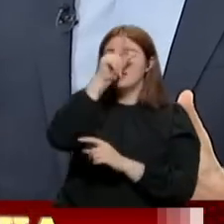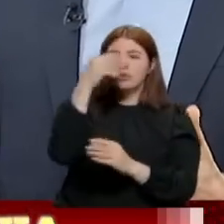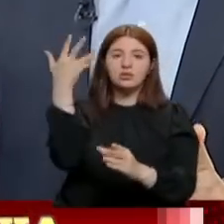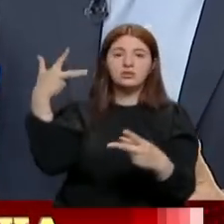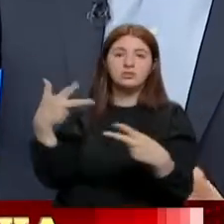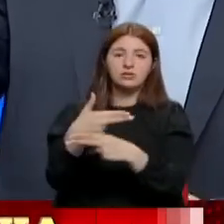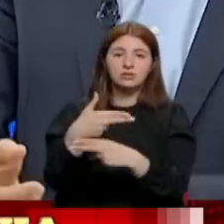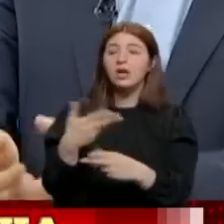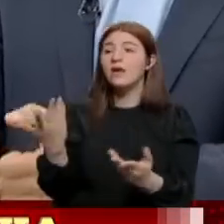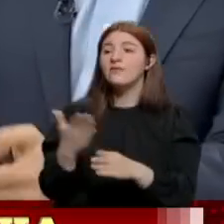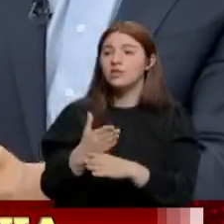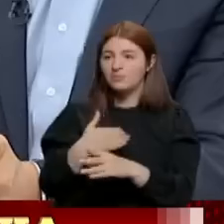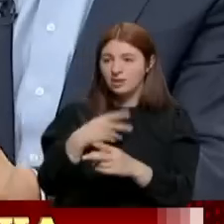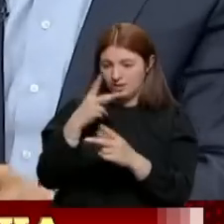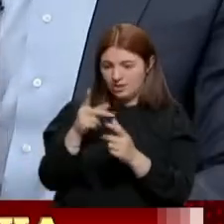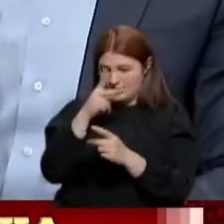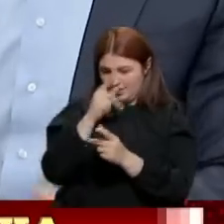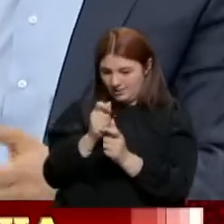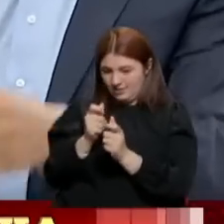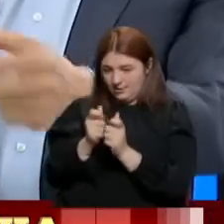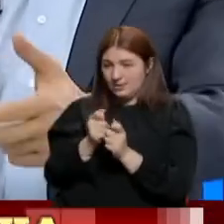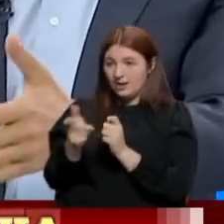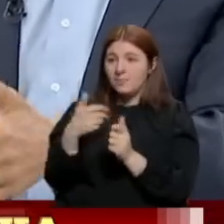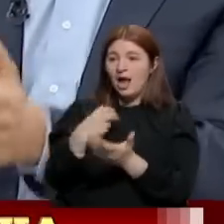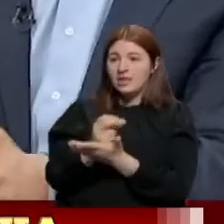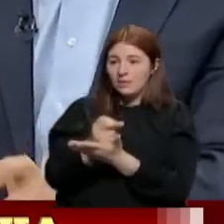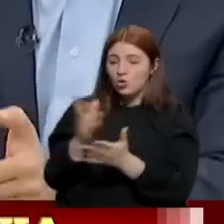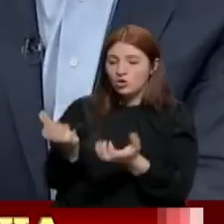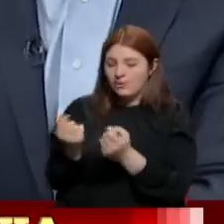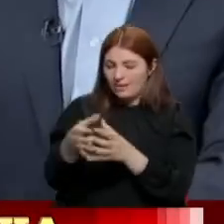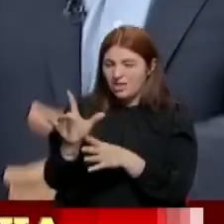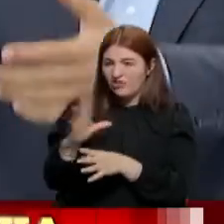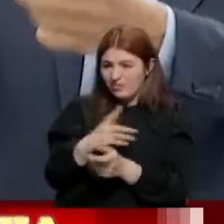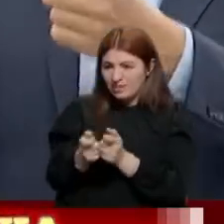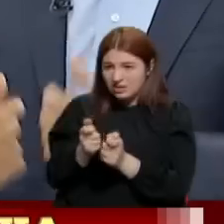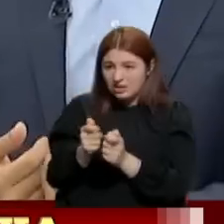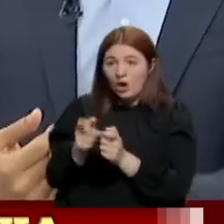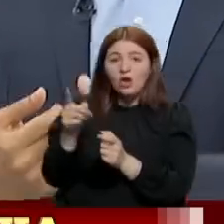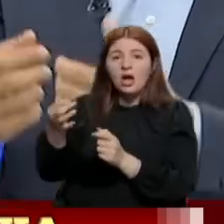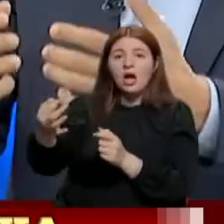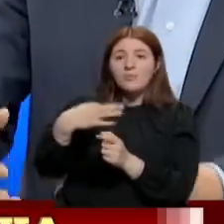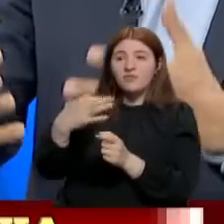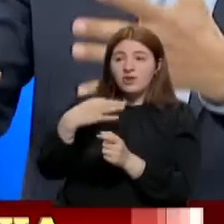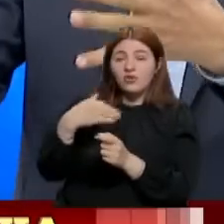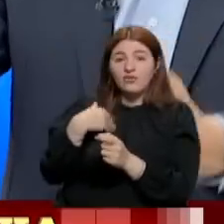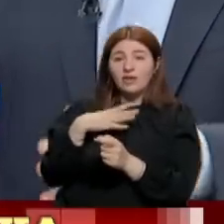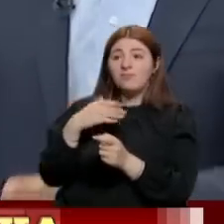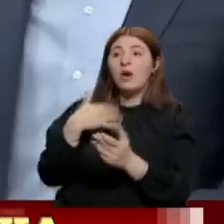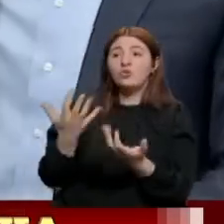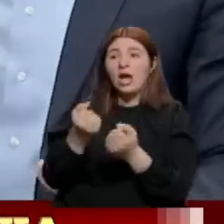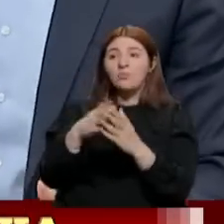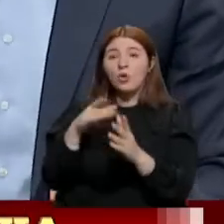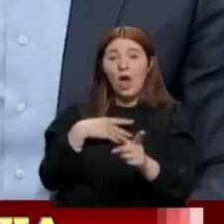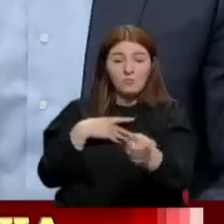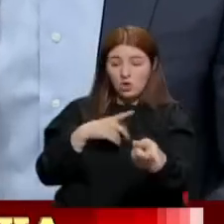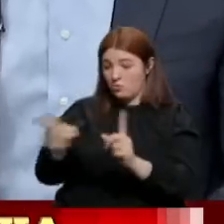kestiler. Yurttaşlarımıza ben tweet atıyordum. Adıyaman'dayım, kurtarma ekibine ihtiyacı olan var mı? Oradan haber veriyorlardı. Ben de kurtarma ekiplerini